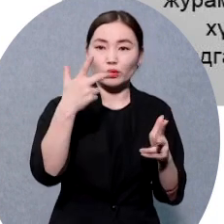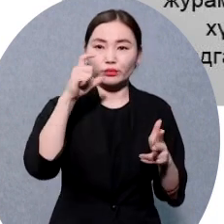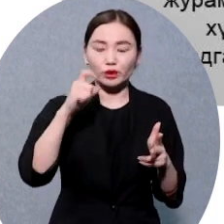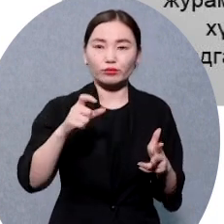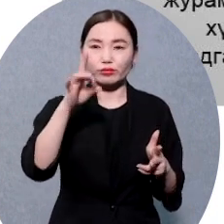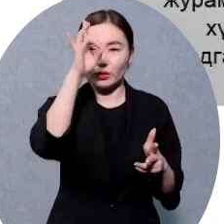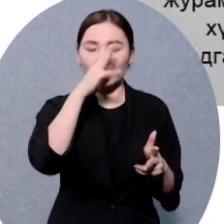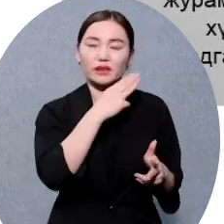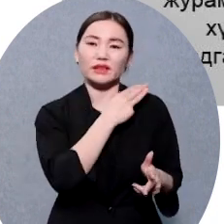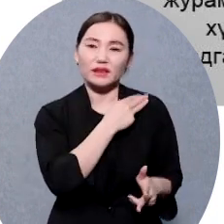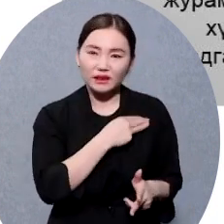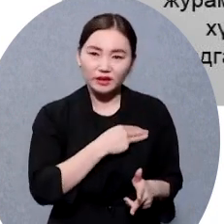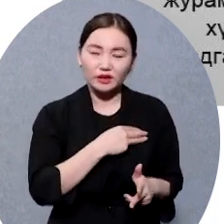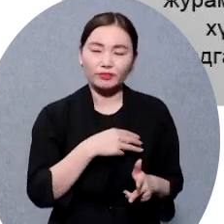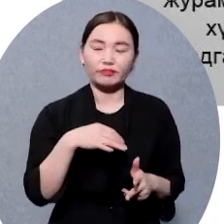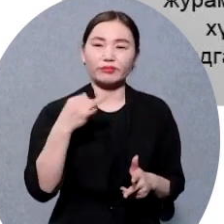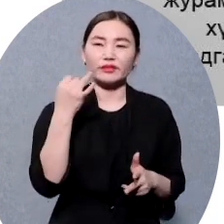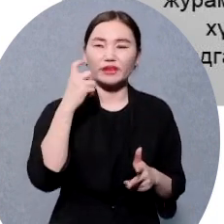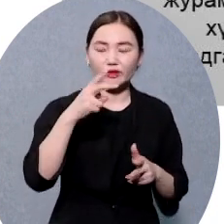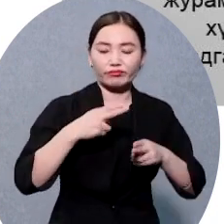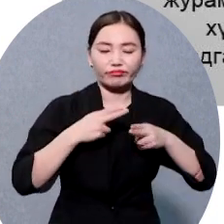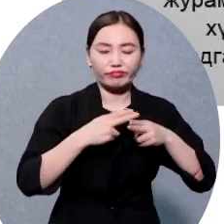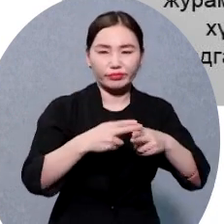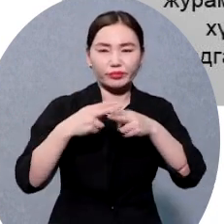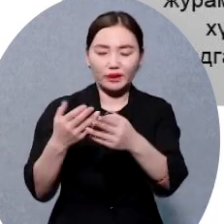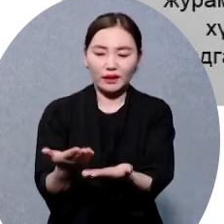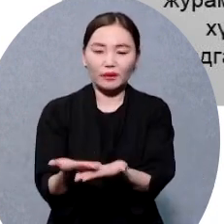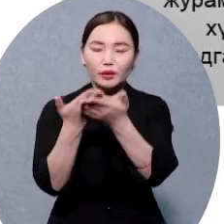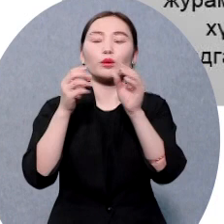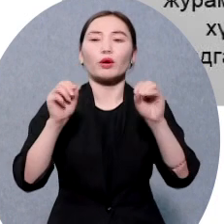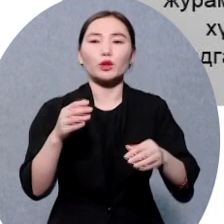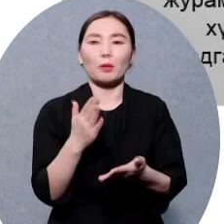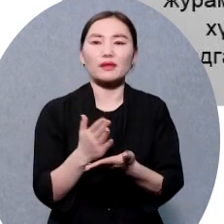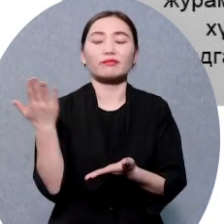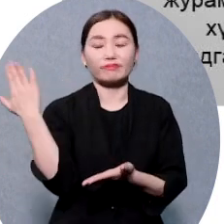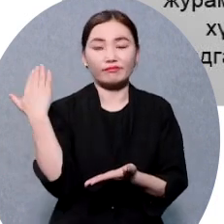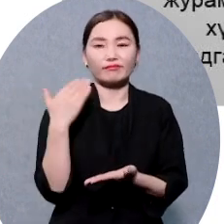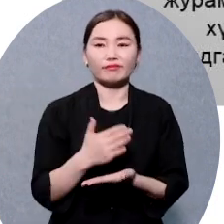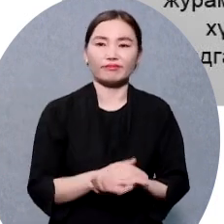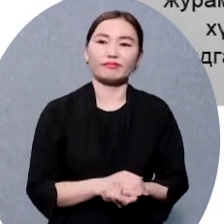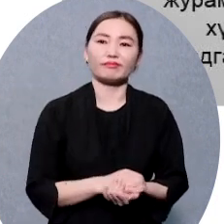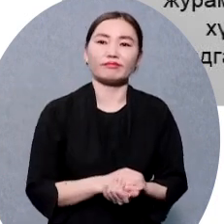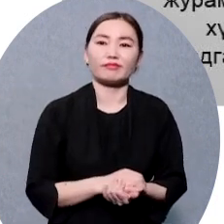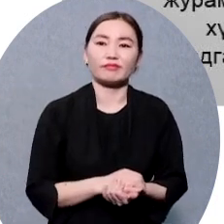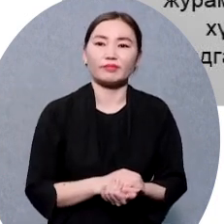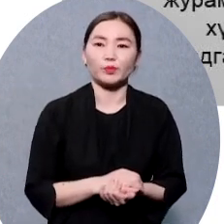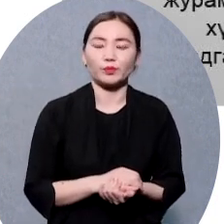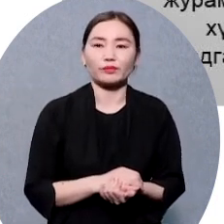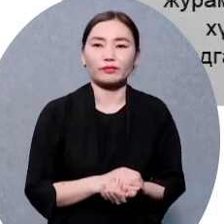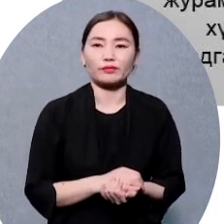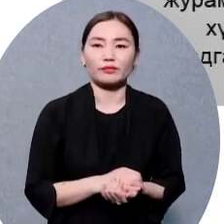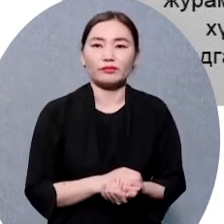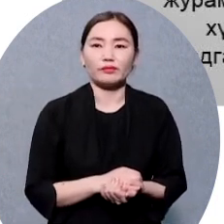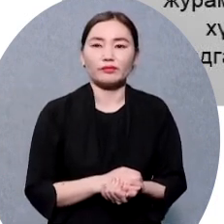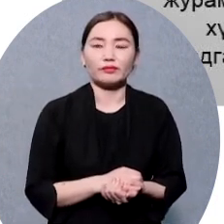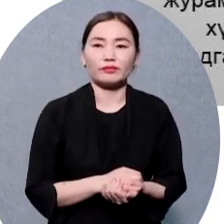За. За хари бүгдээр. За бурхны шашны ёс зүйн хүрээн хийдийн дэг жаяг хурлын